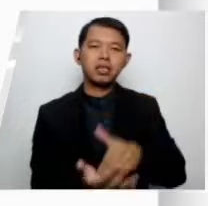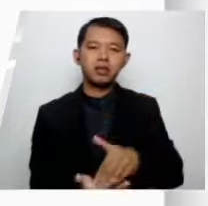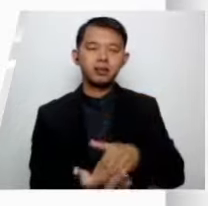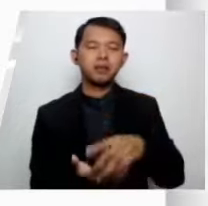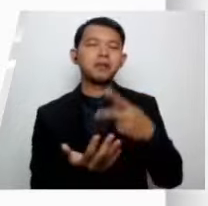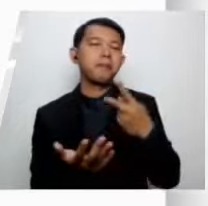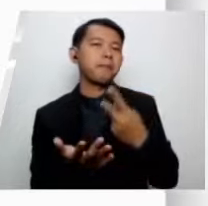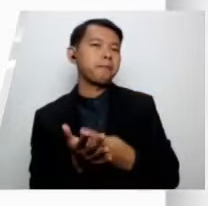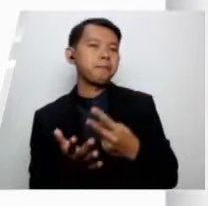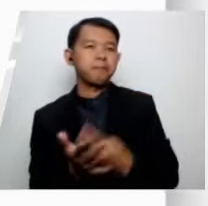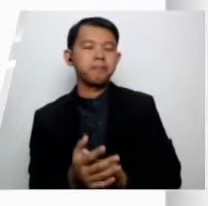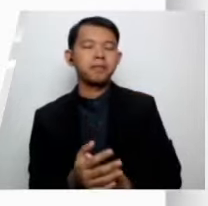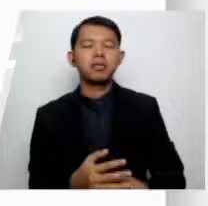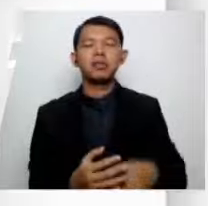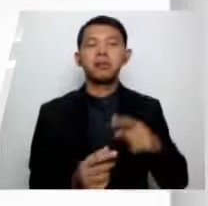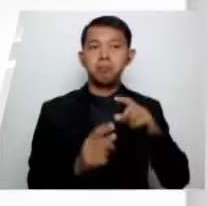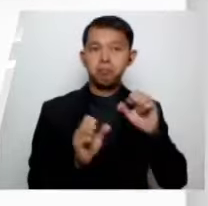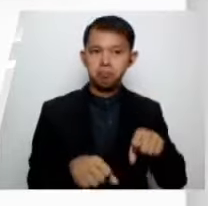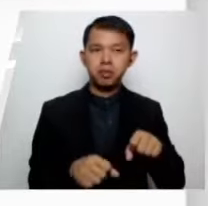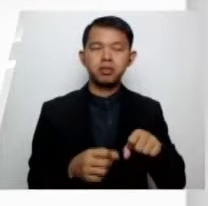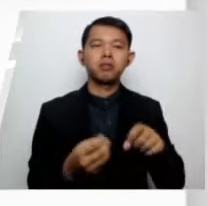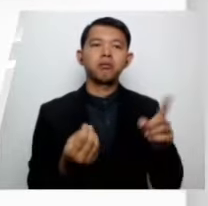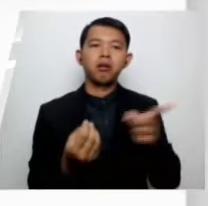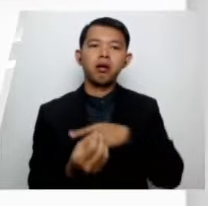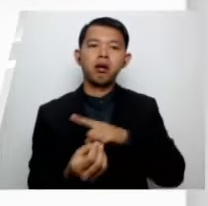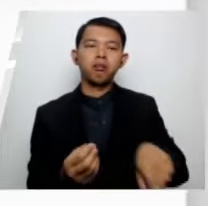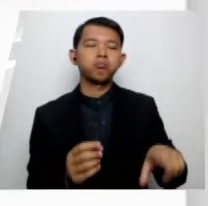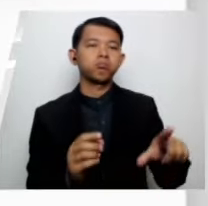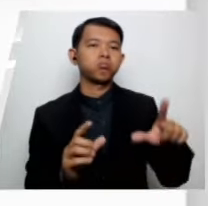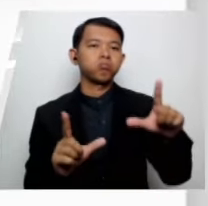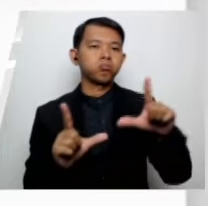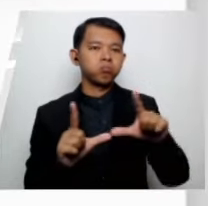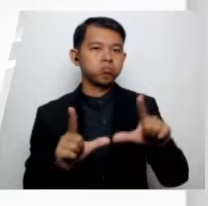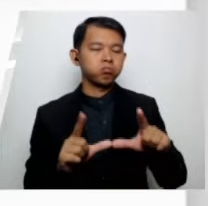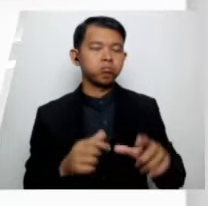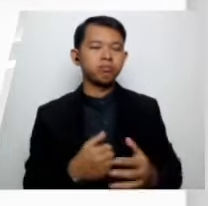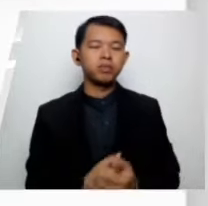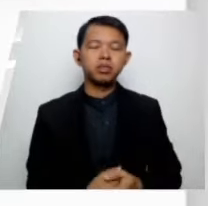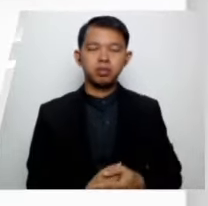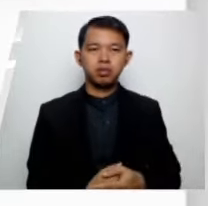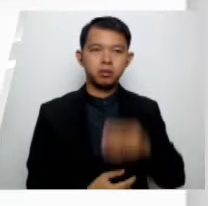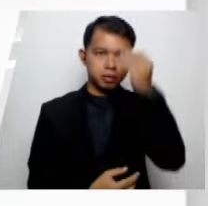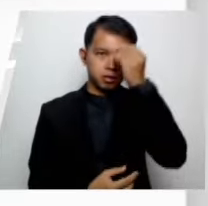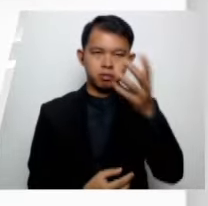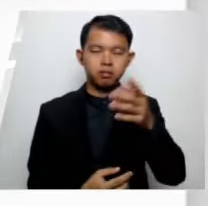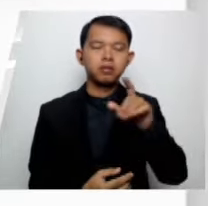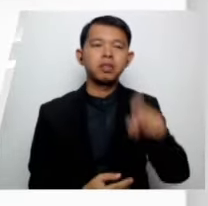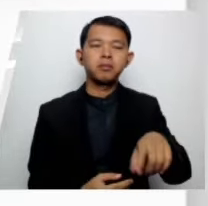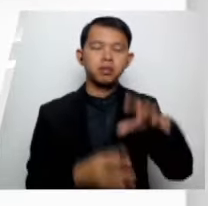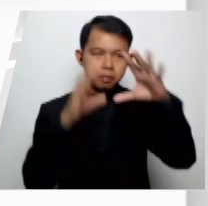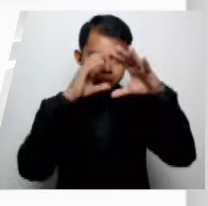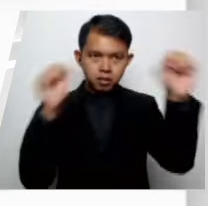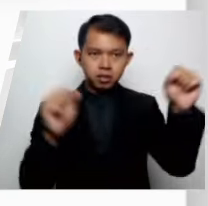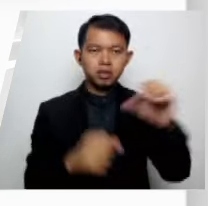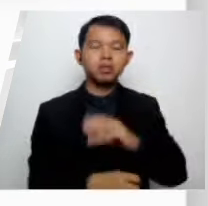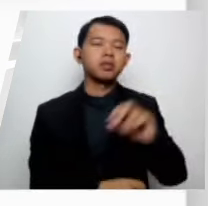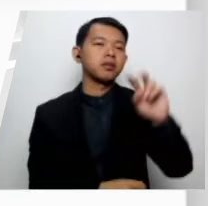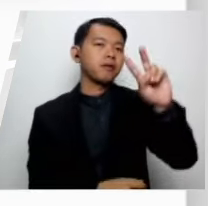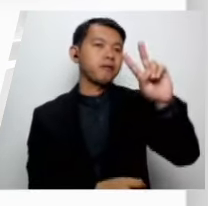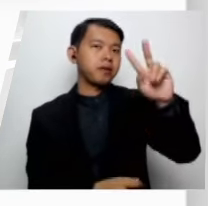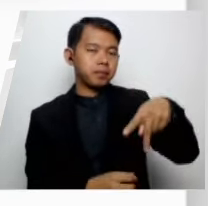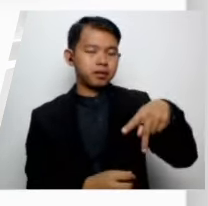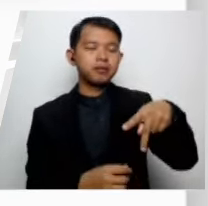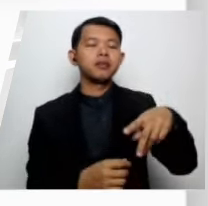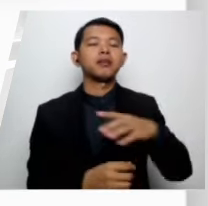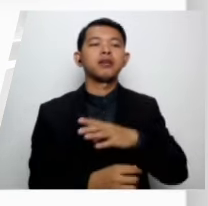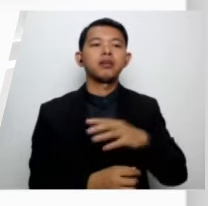iginiit ang Department of transportation na sinasakyan lamang ng presidente bce presidente Senate President speaker ng house of represent s